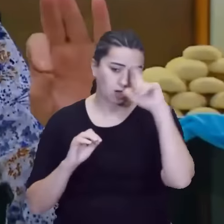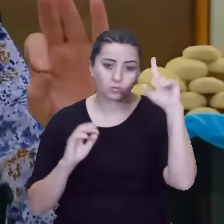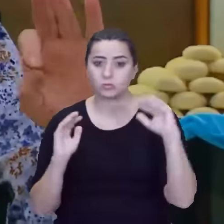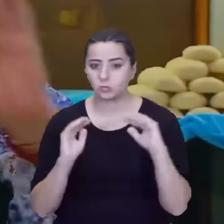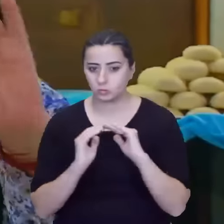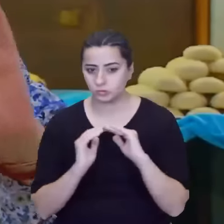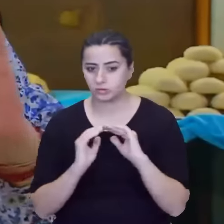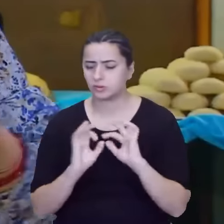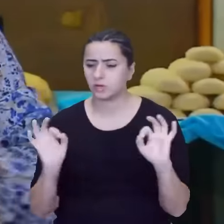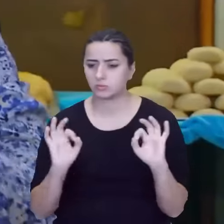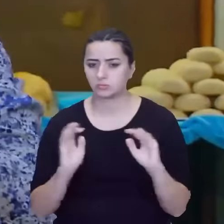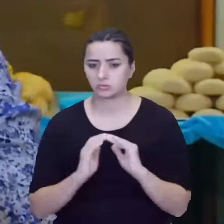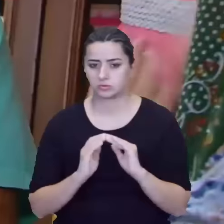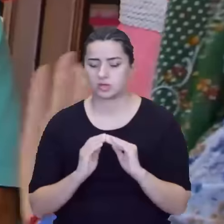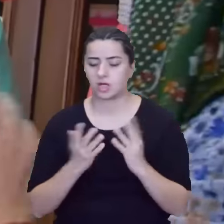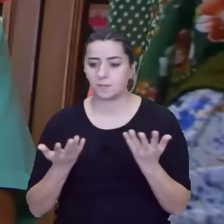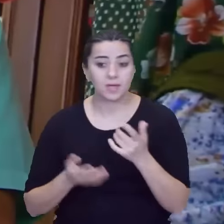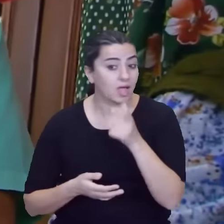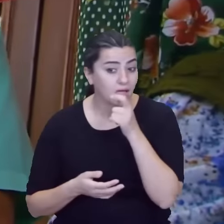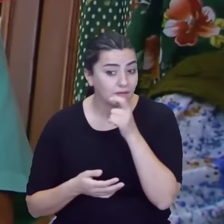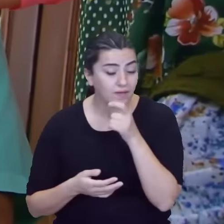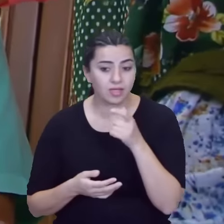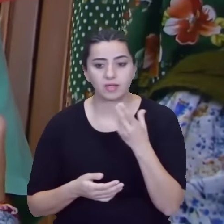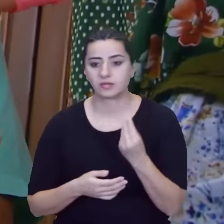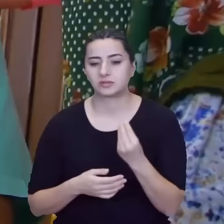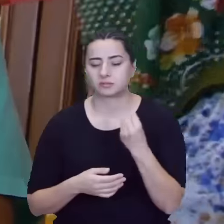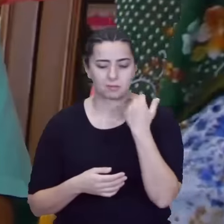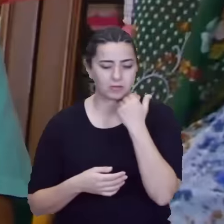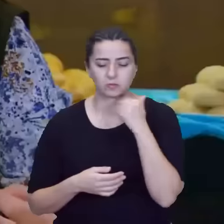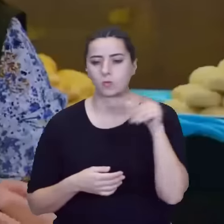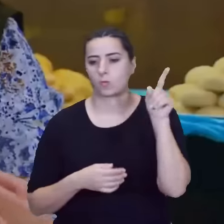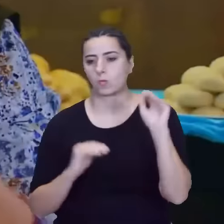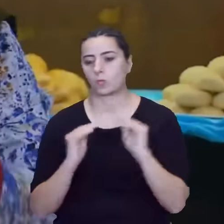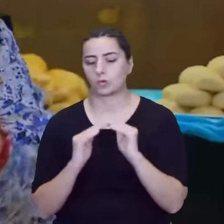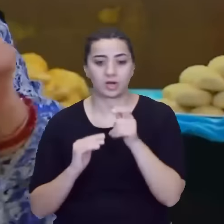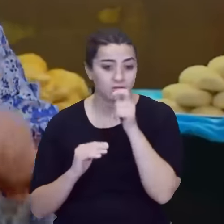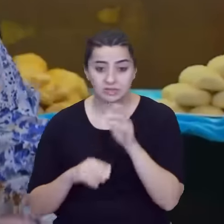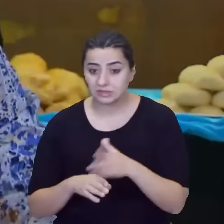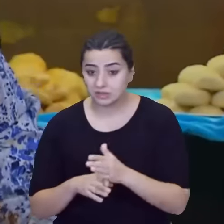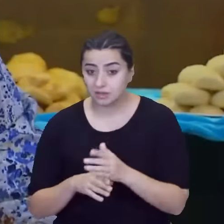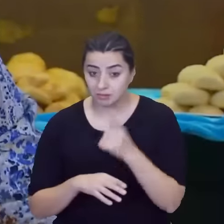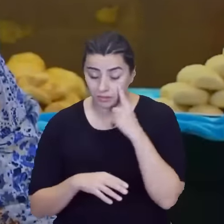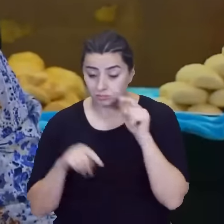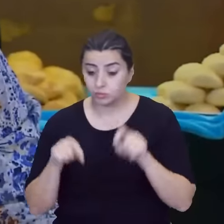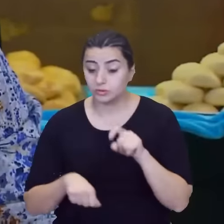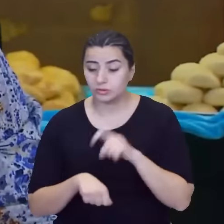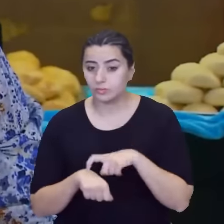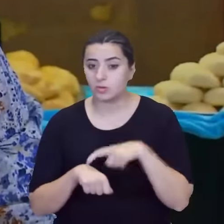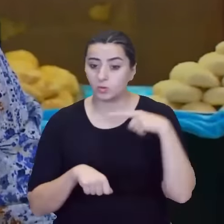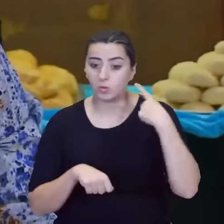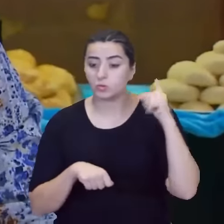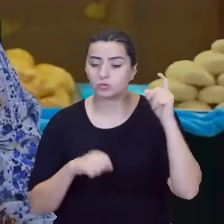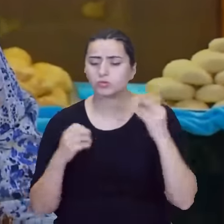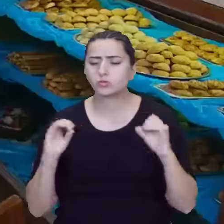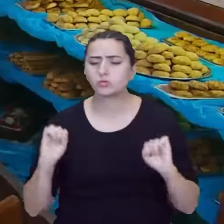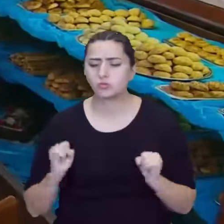göre. Tam kraliçaya. Hem kahverengi yapmışım. Mahsus ona yaptım. Niçin? Bak bu vakitte